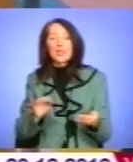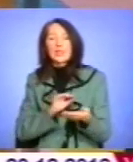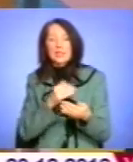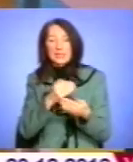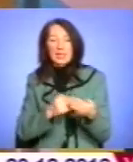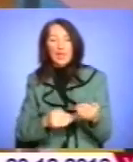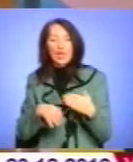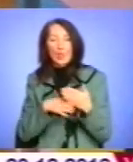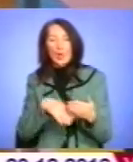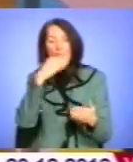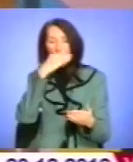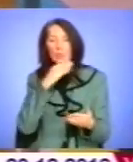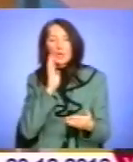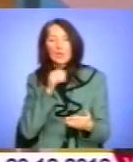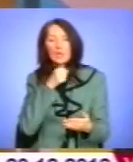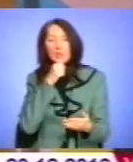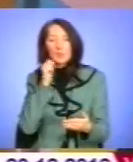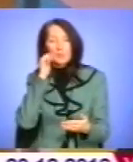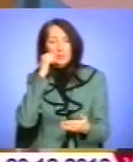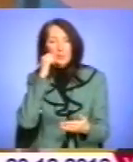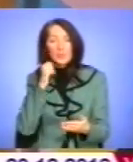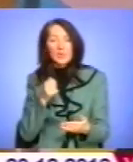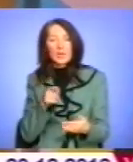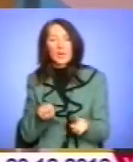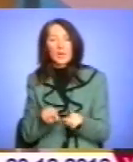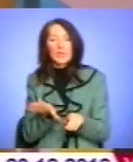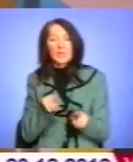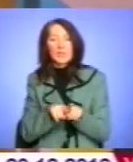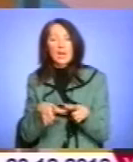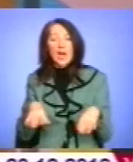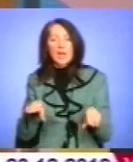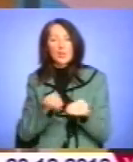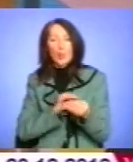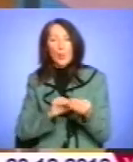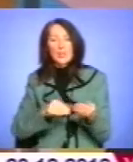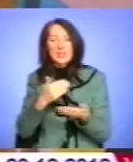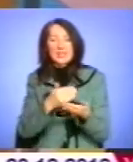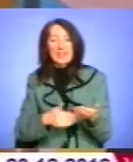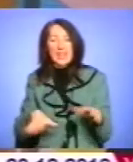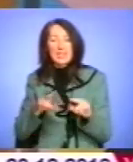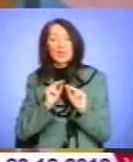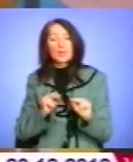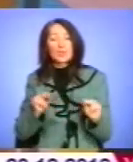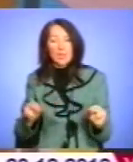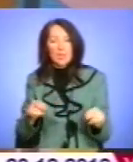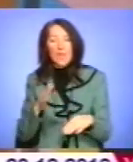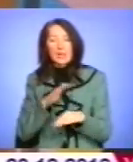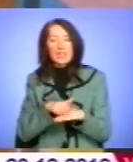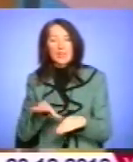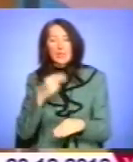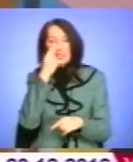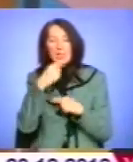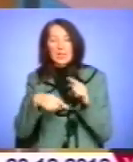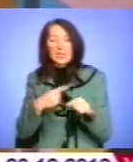і дідусі, бабусі. Тобто все-таки разом пишуть сценарій, разом із вчителем, і фактично ті традиції, які